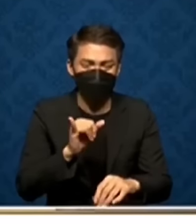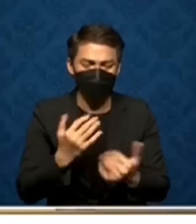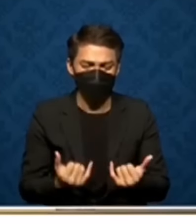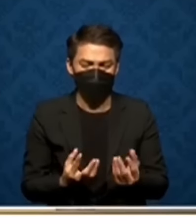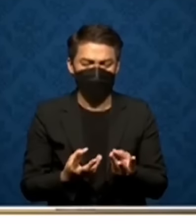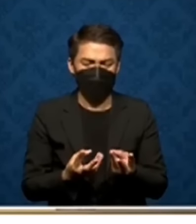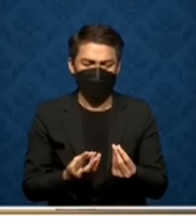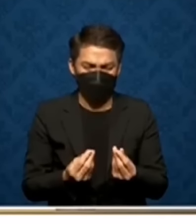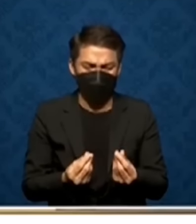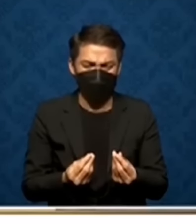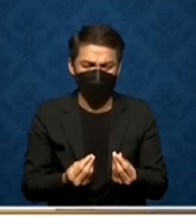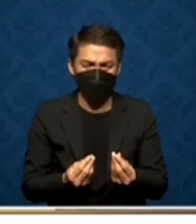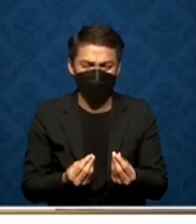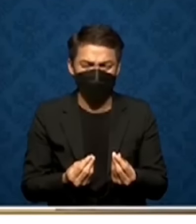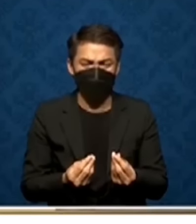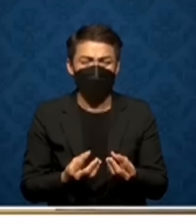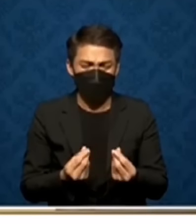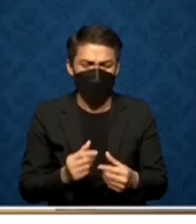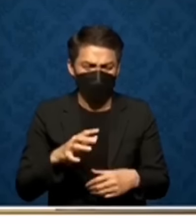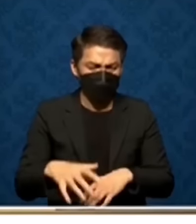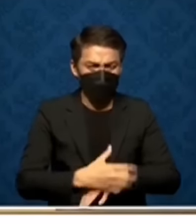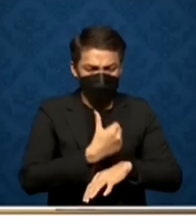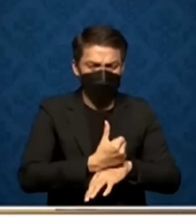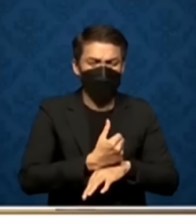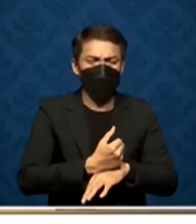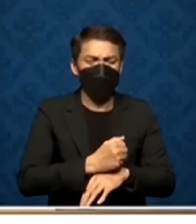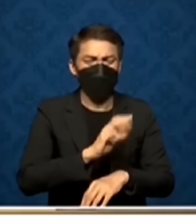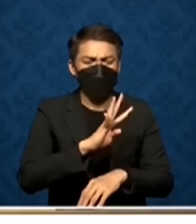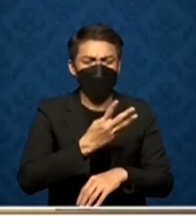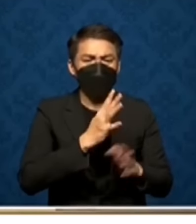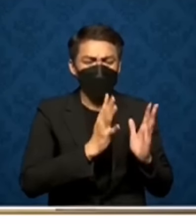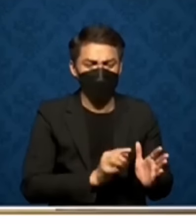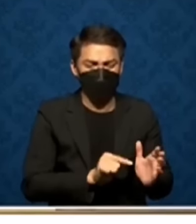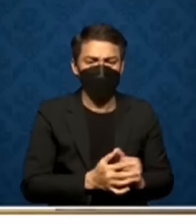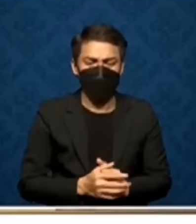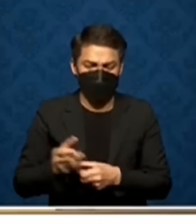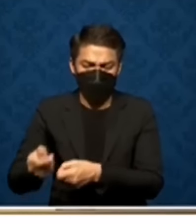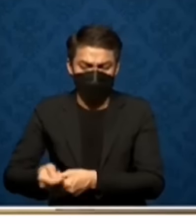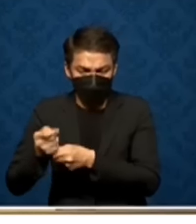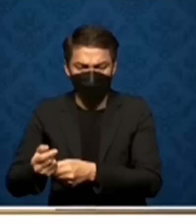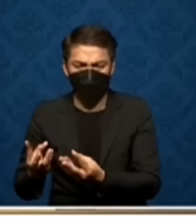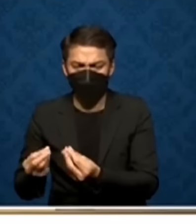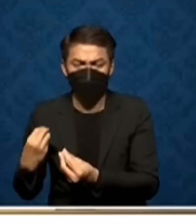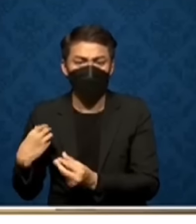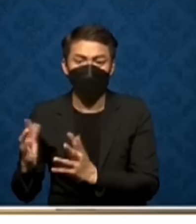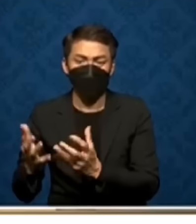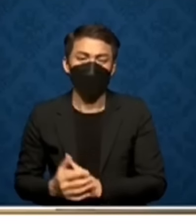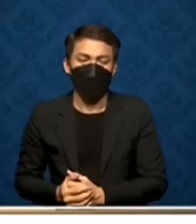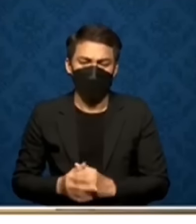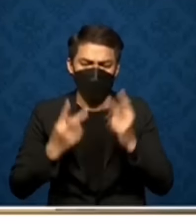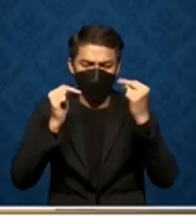อยู่แค่คน 40,000 กว่าคนนะที่ดินเกษตรกรไม่มีนายกจะบริหารจัดการ